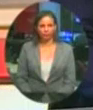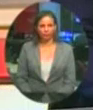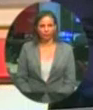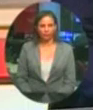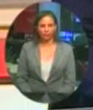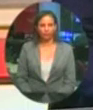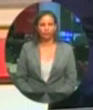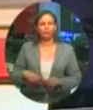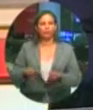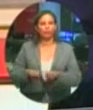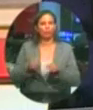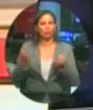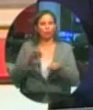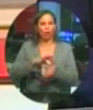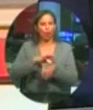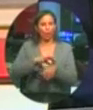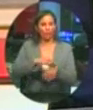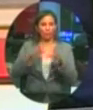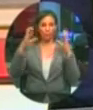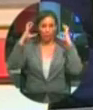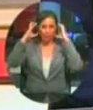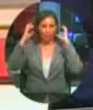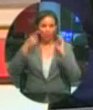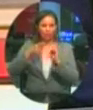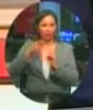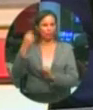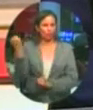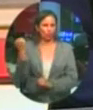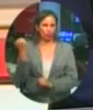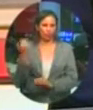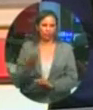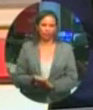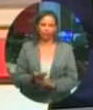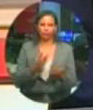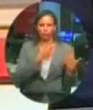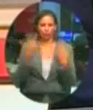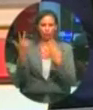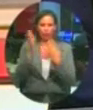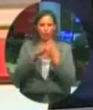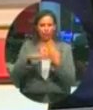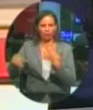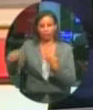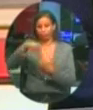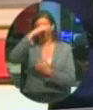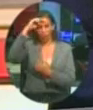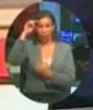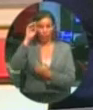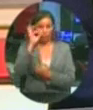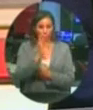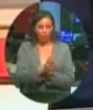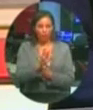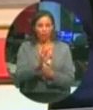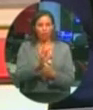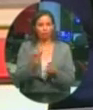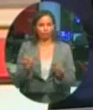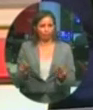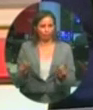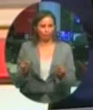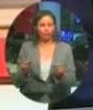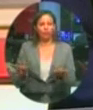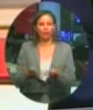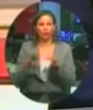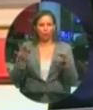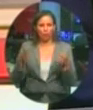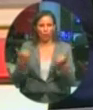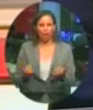משבר הרופאים בהדסה מחריף. 8 הורים לילדים שמאושפזים במחלקה ההמטו-אונקולוגית פתחו היום בשביתת רעב. זה